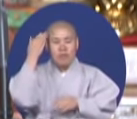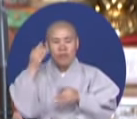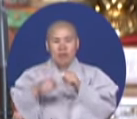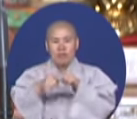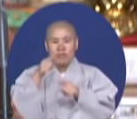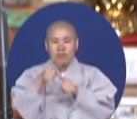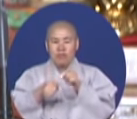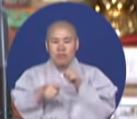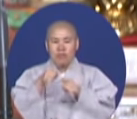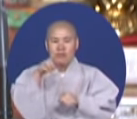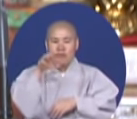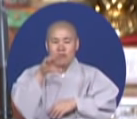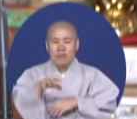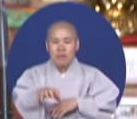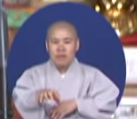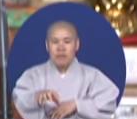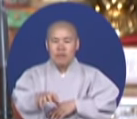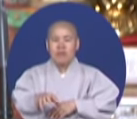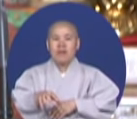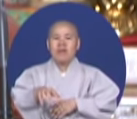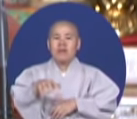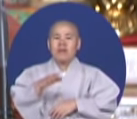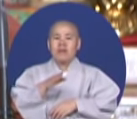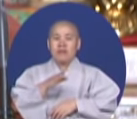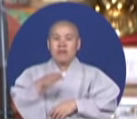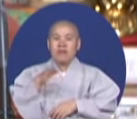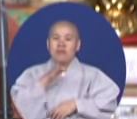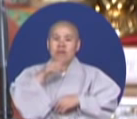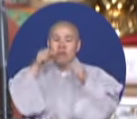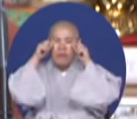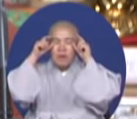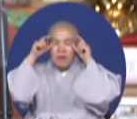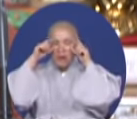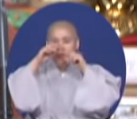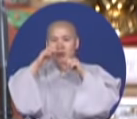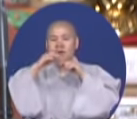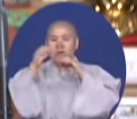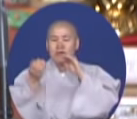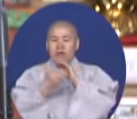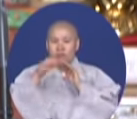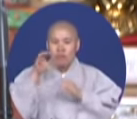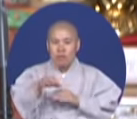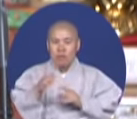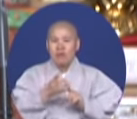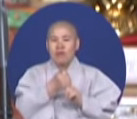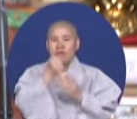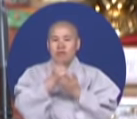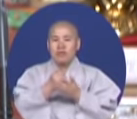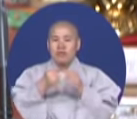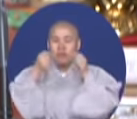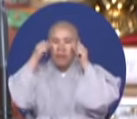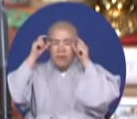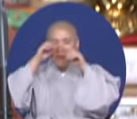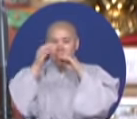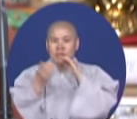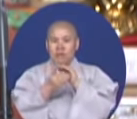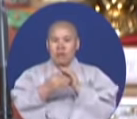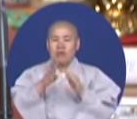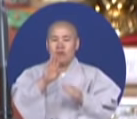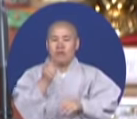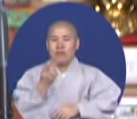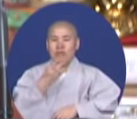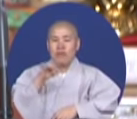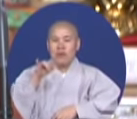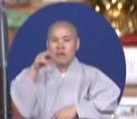것은 그 부처님이 정각 성불하신 그 보리수나무를 그대로 옮겨놓은